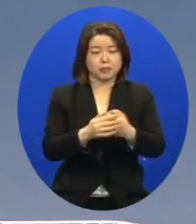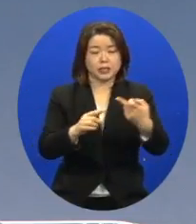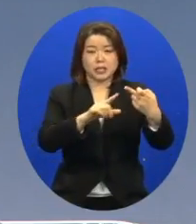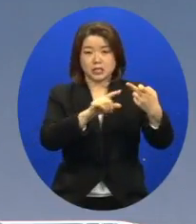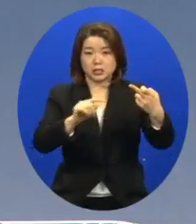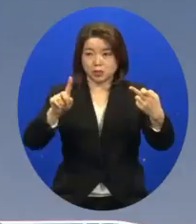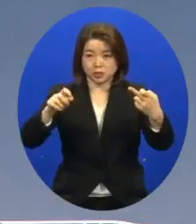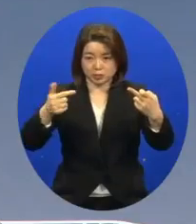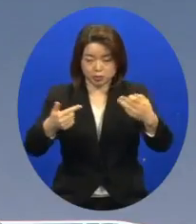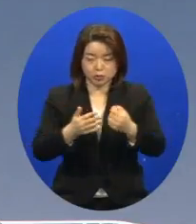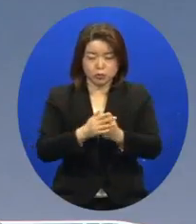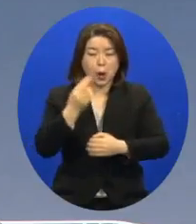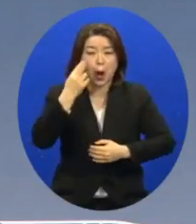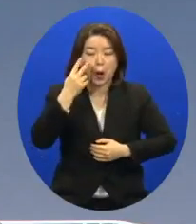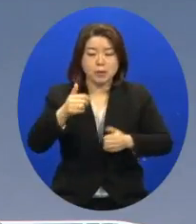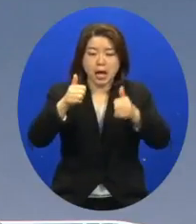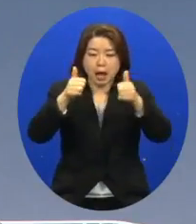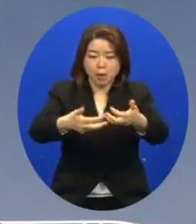미국 법무부에서